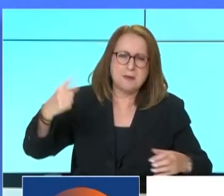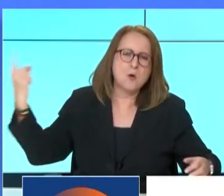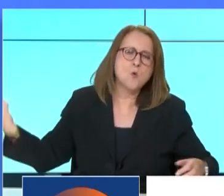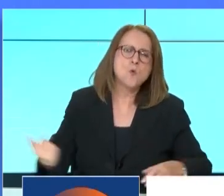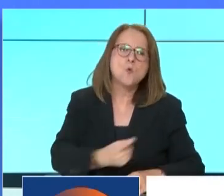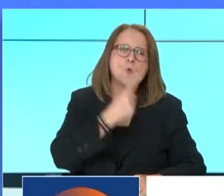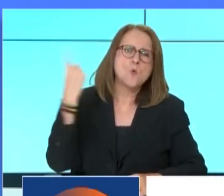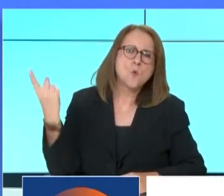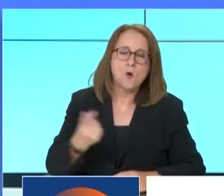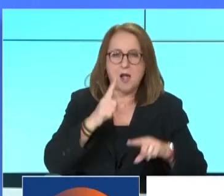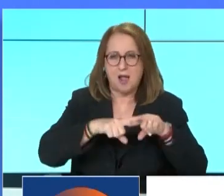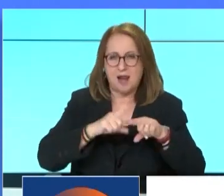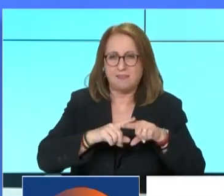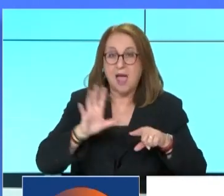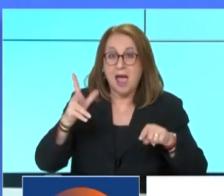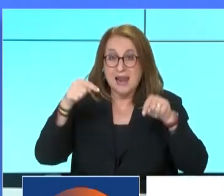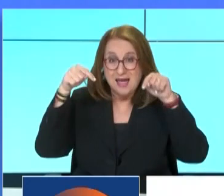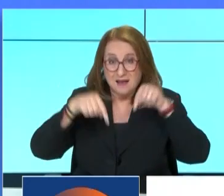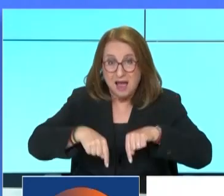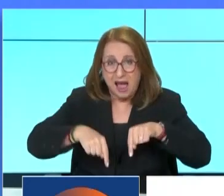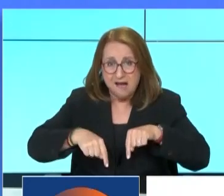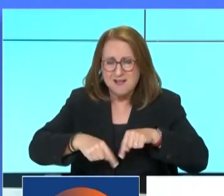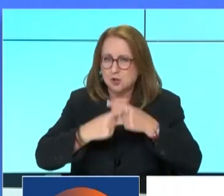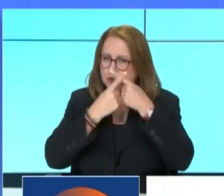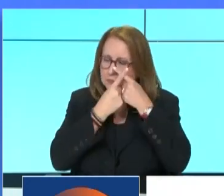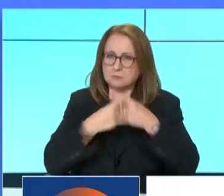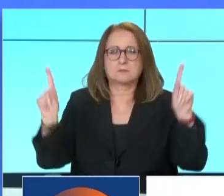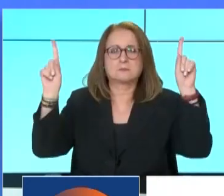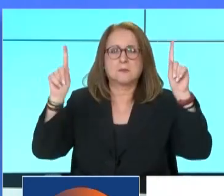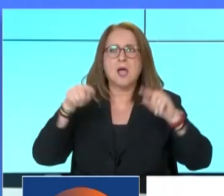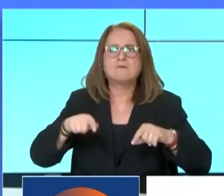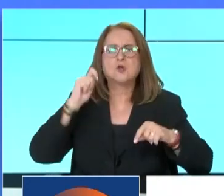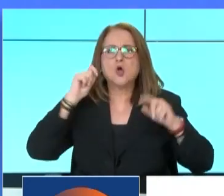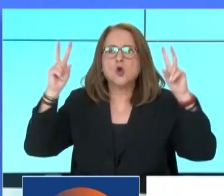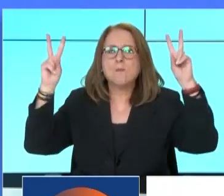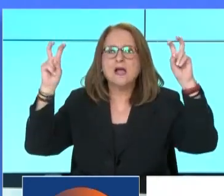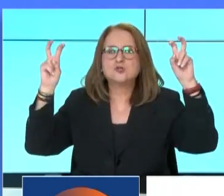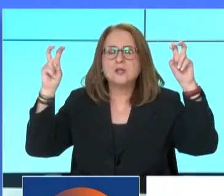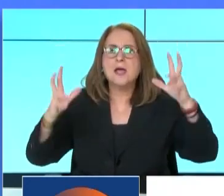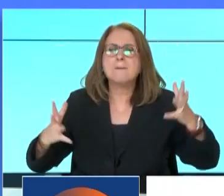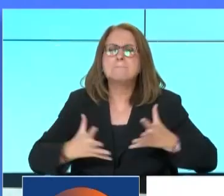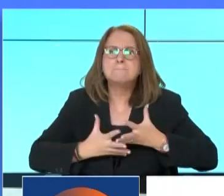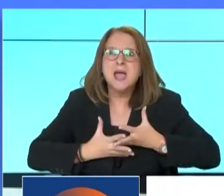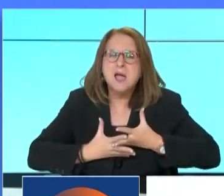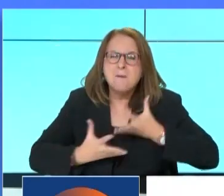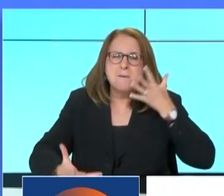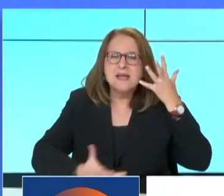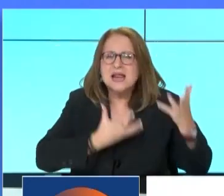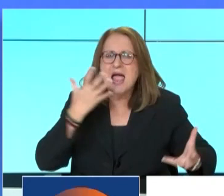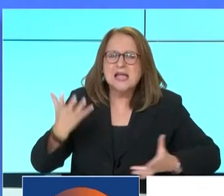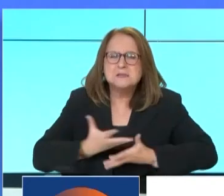ονομάζονται στη διεθνή βιβλιογραφία mega fires. Πυρκαγιές δηλαδή μεγάλες και κατά κανόνα